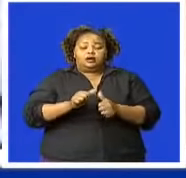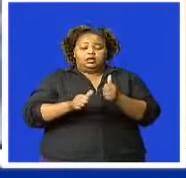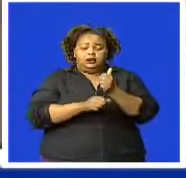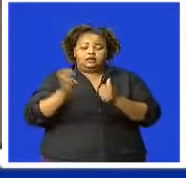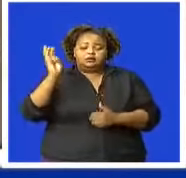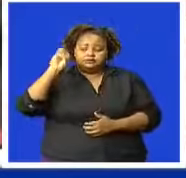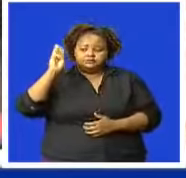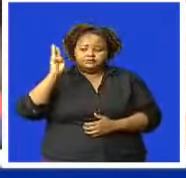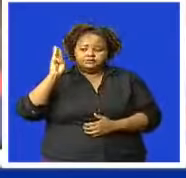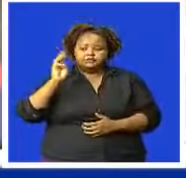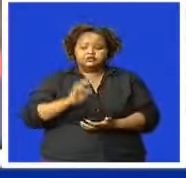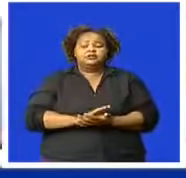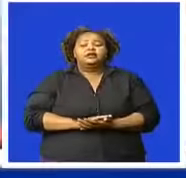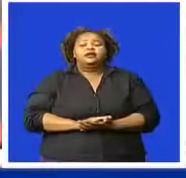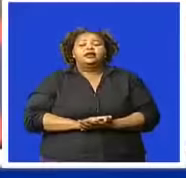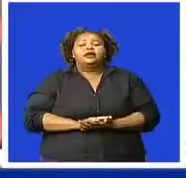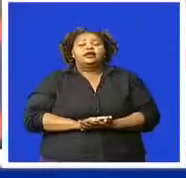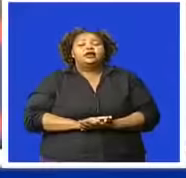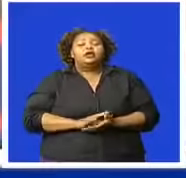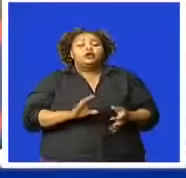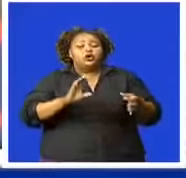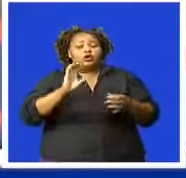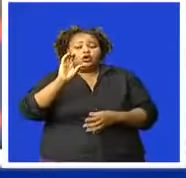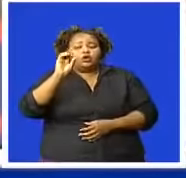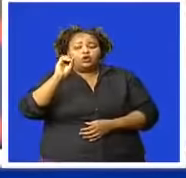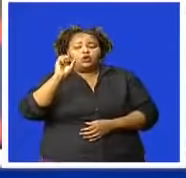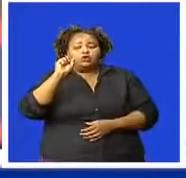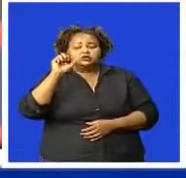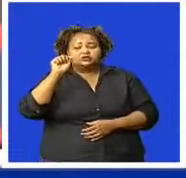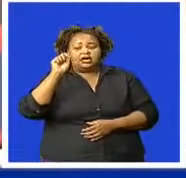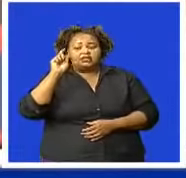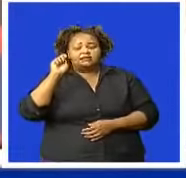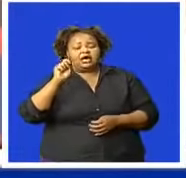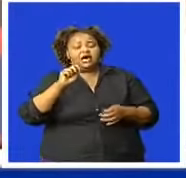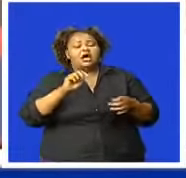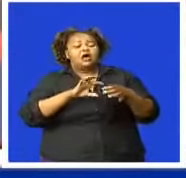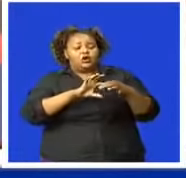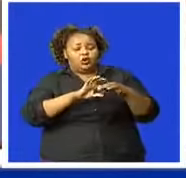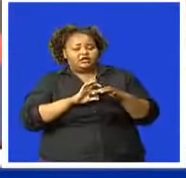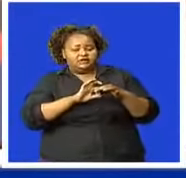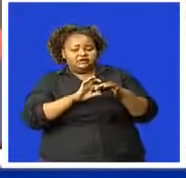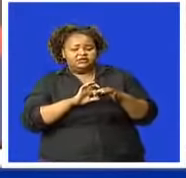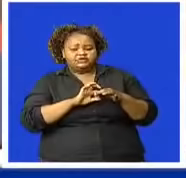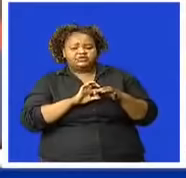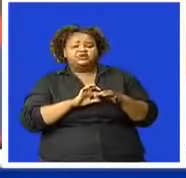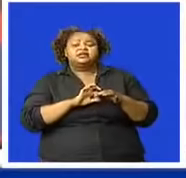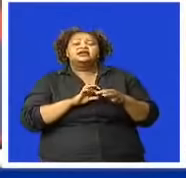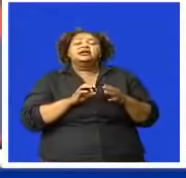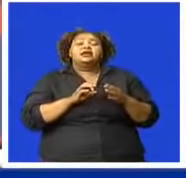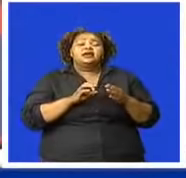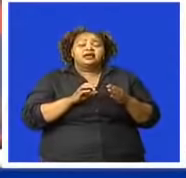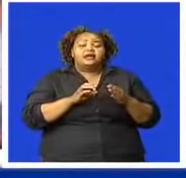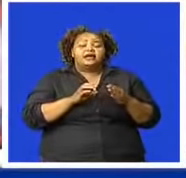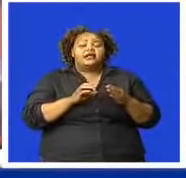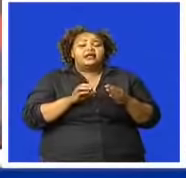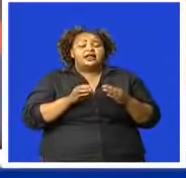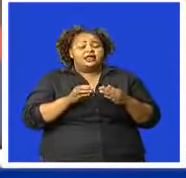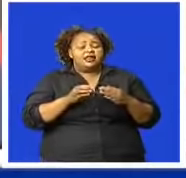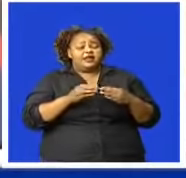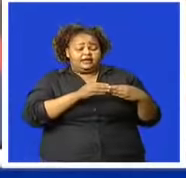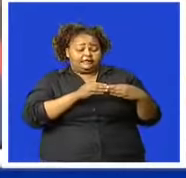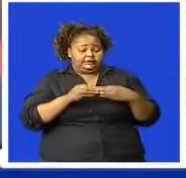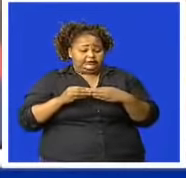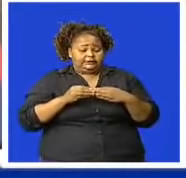lokuyinhlangano lephethe umdlalo we-taekwondo emaveni lasesifundzeni lesendasi ne-Afrika Zakhele Dlamini. Lo